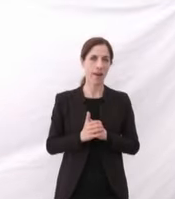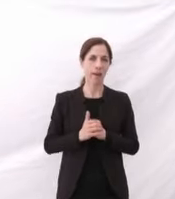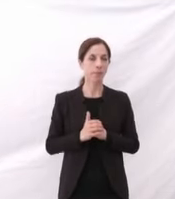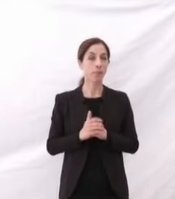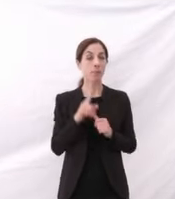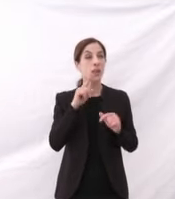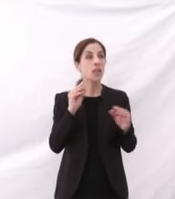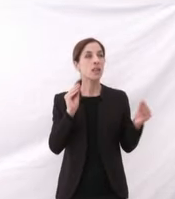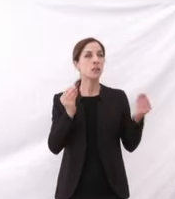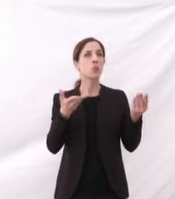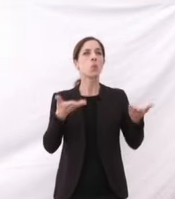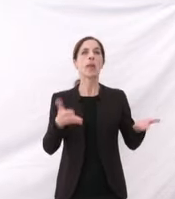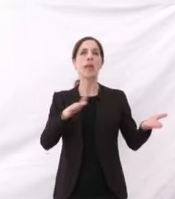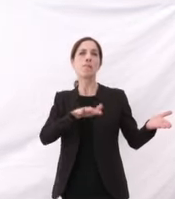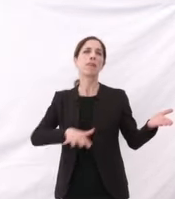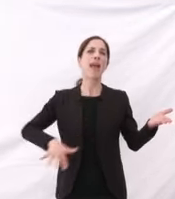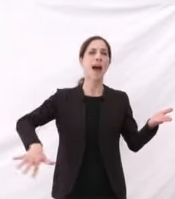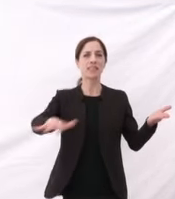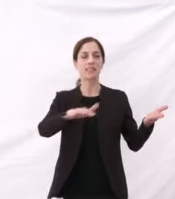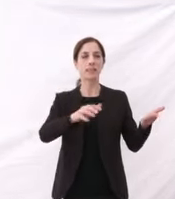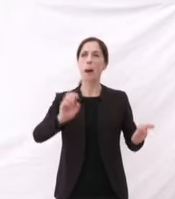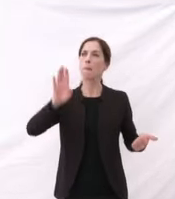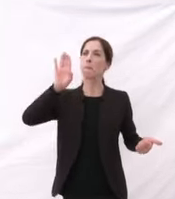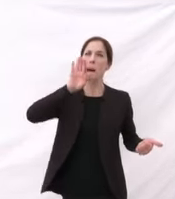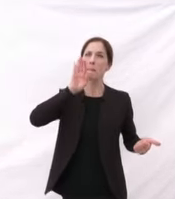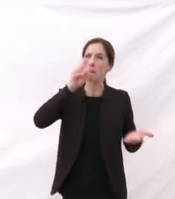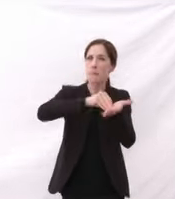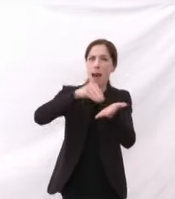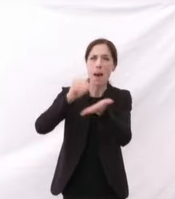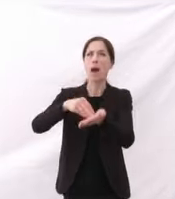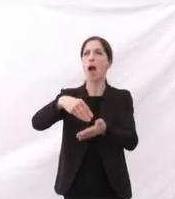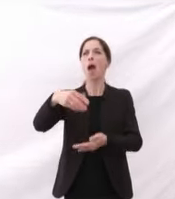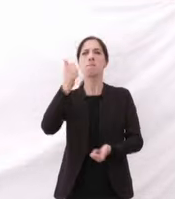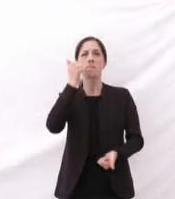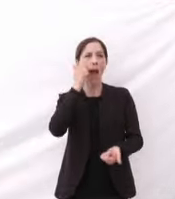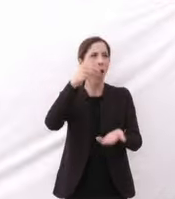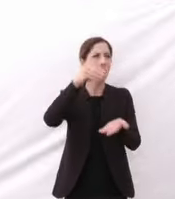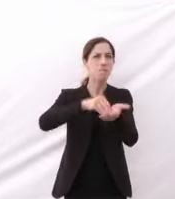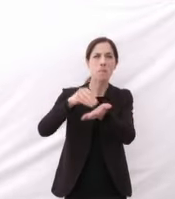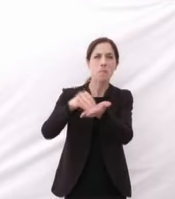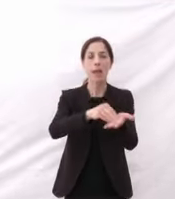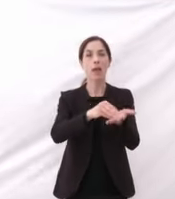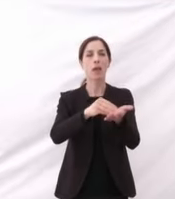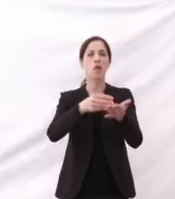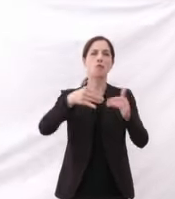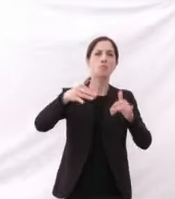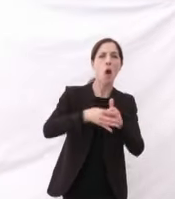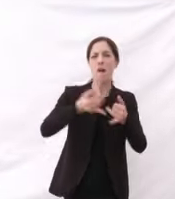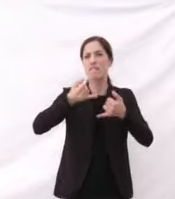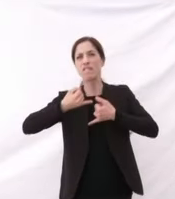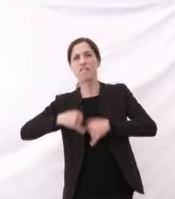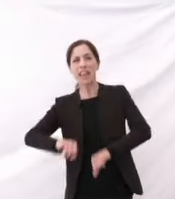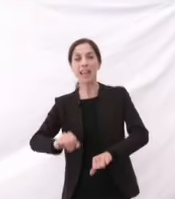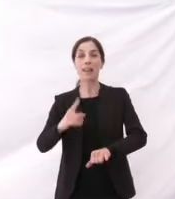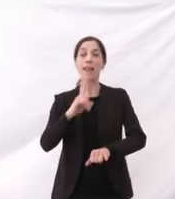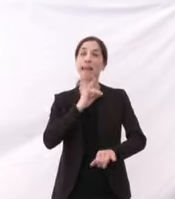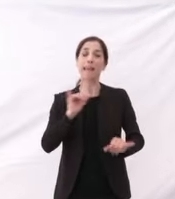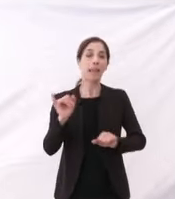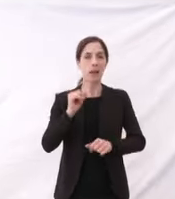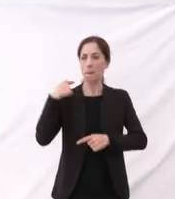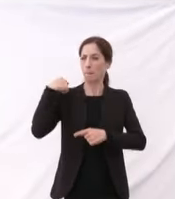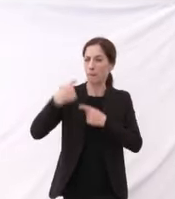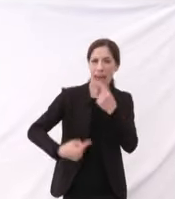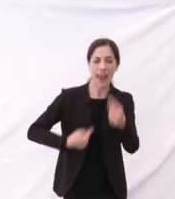ragazzi, qui su questa piazza ci sono dei papà, delle mamme, delle mogli, dei figli, dei parenti, di